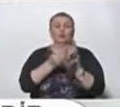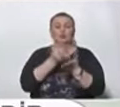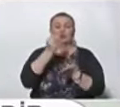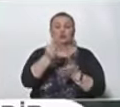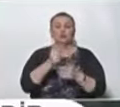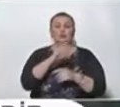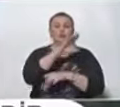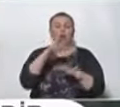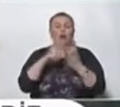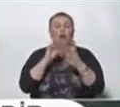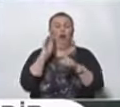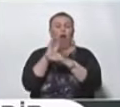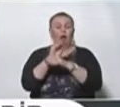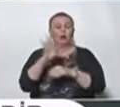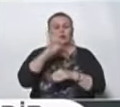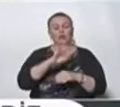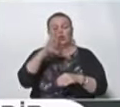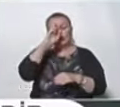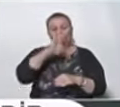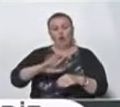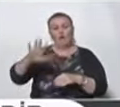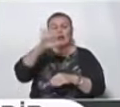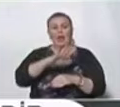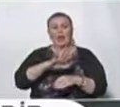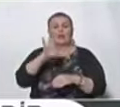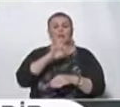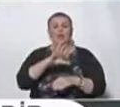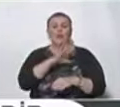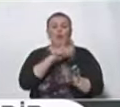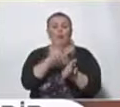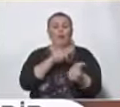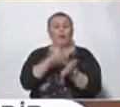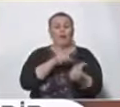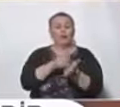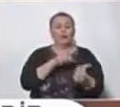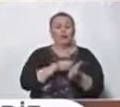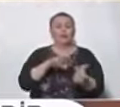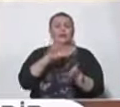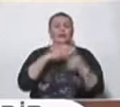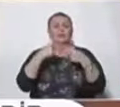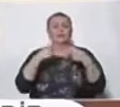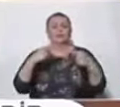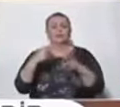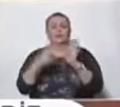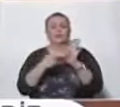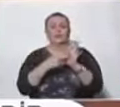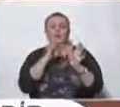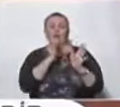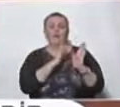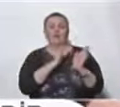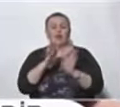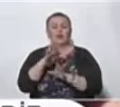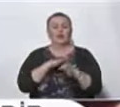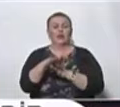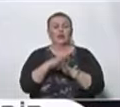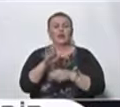məbləği artırılır. Şəhid ailələrinə dövlət tərəfindən müəyyənləşdirilən pensiya və müavinətlərin ödənilməsi vaxtlı-vaxtında təmin